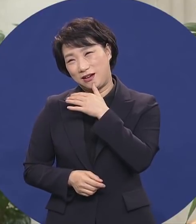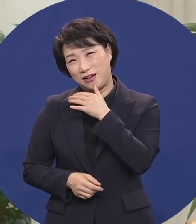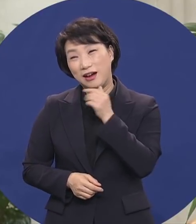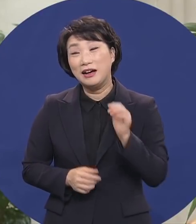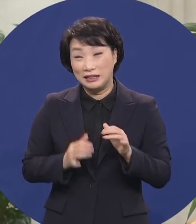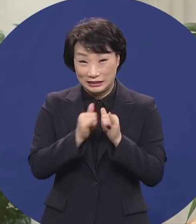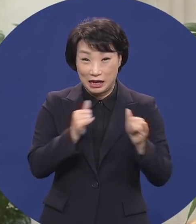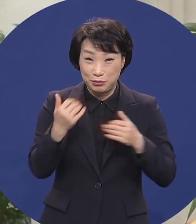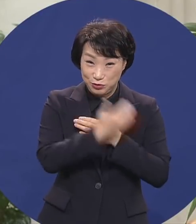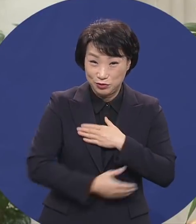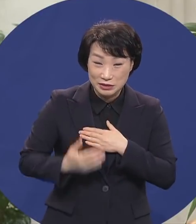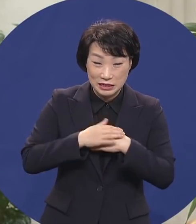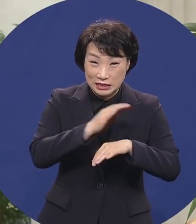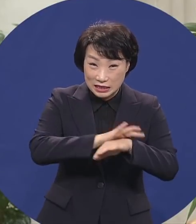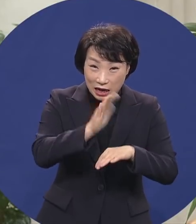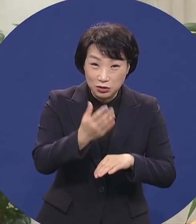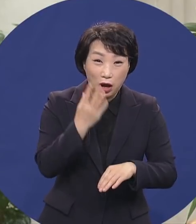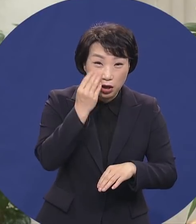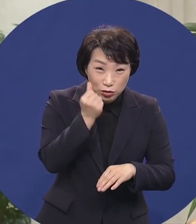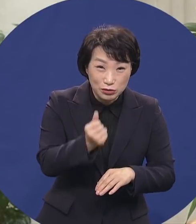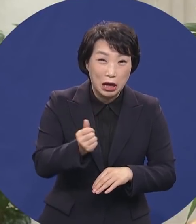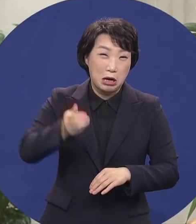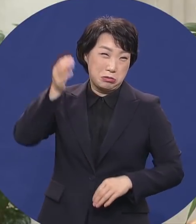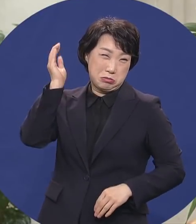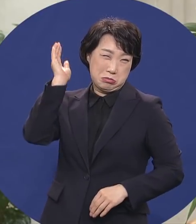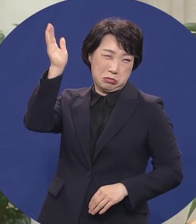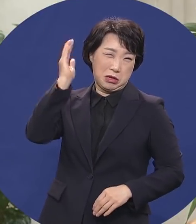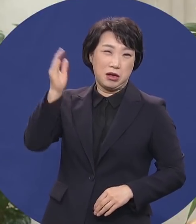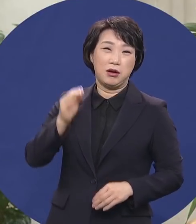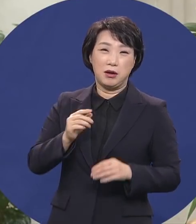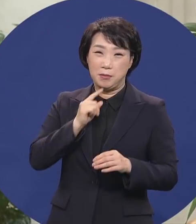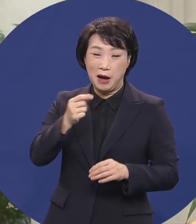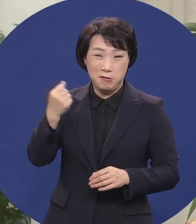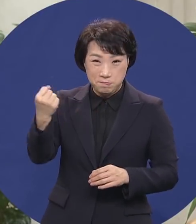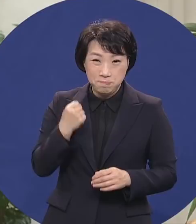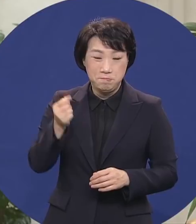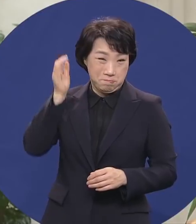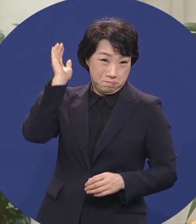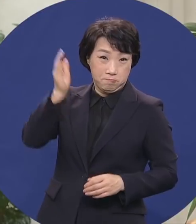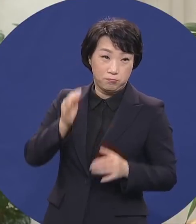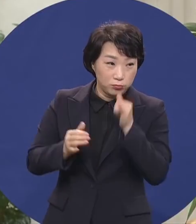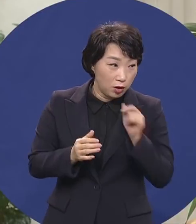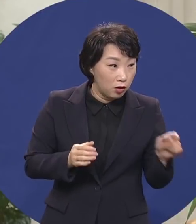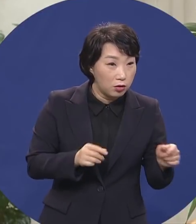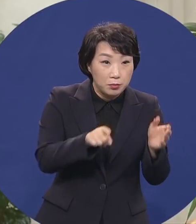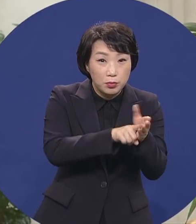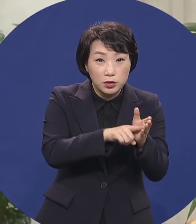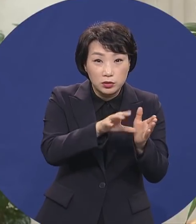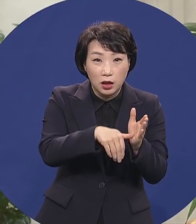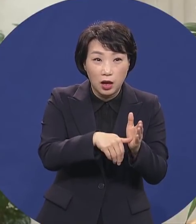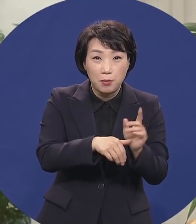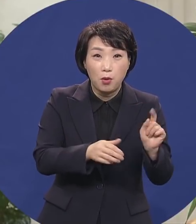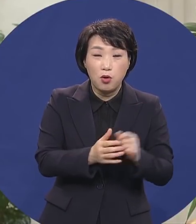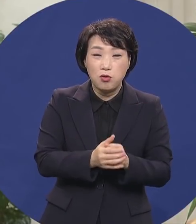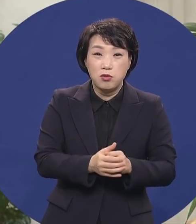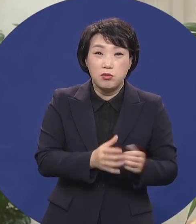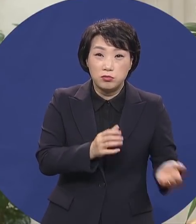사람이 육신이 잘 된다고 막 설득력 있게 설득하니까 그 설득이 믿어질 때 막